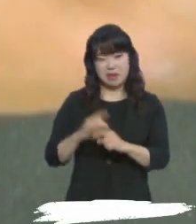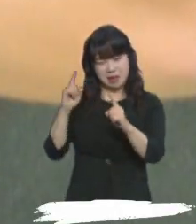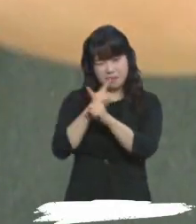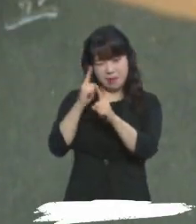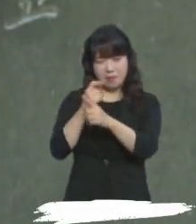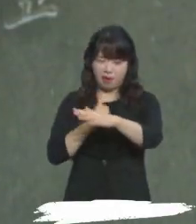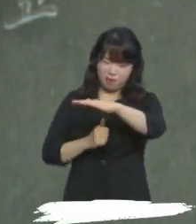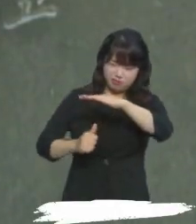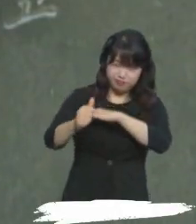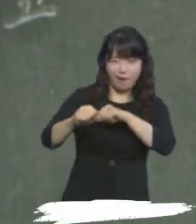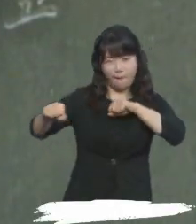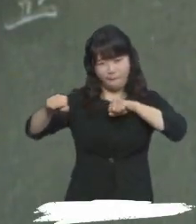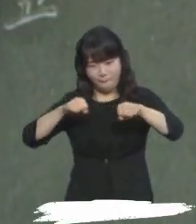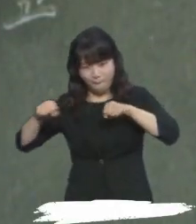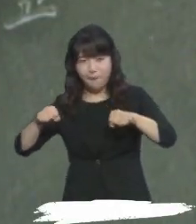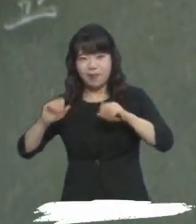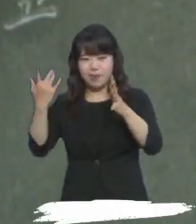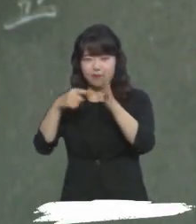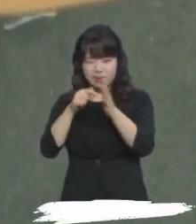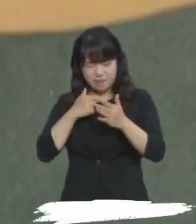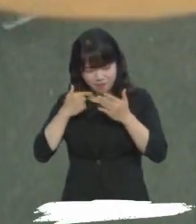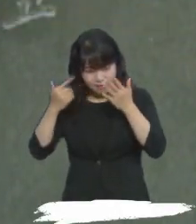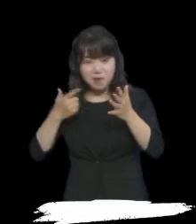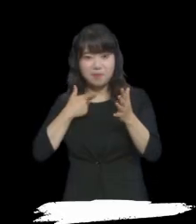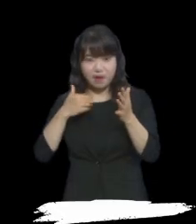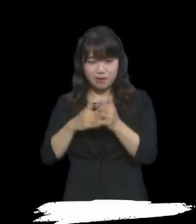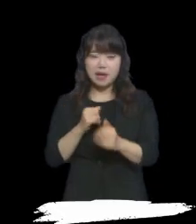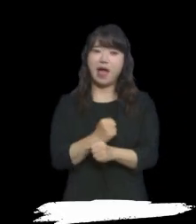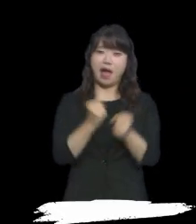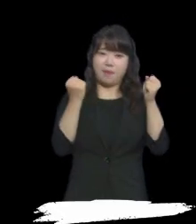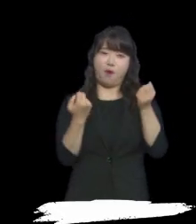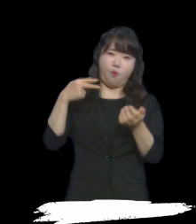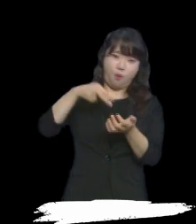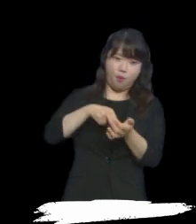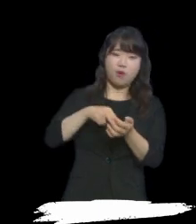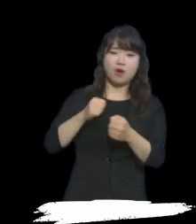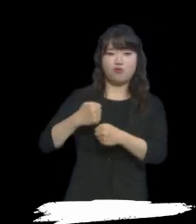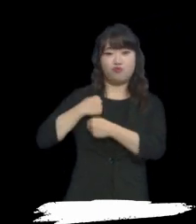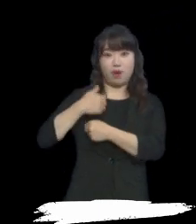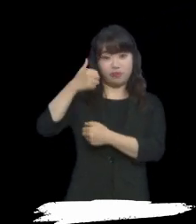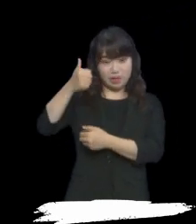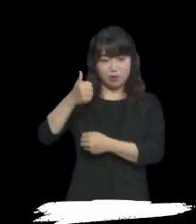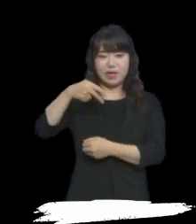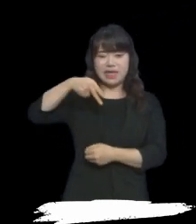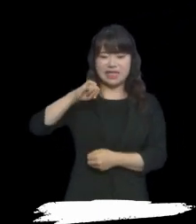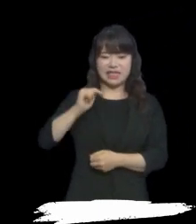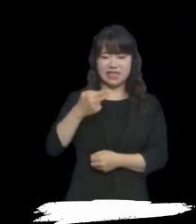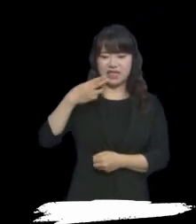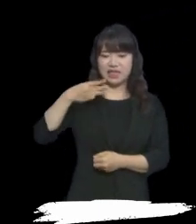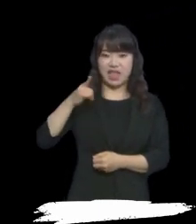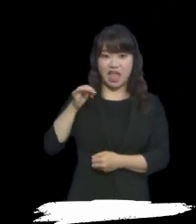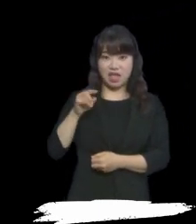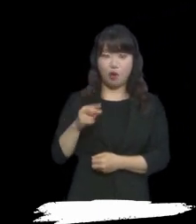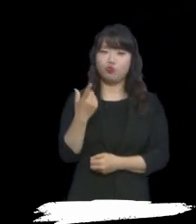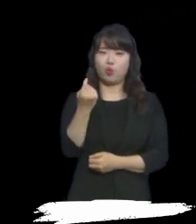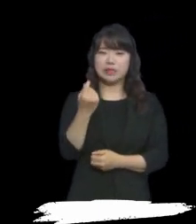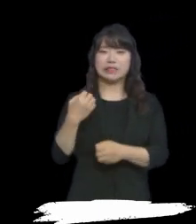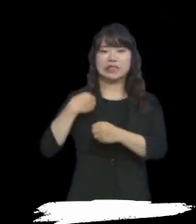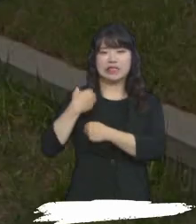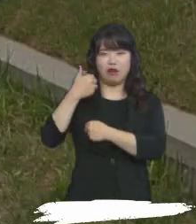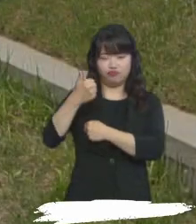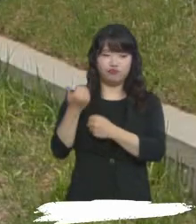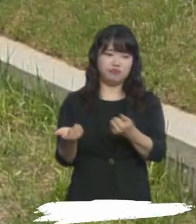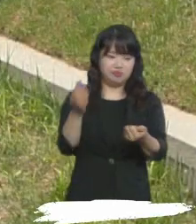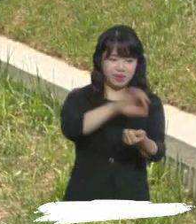선구자로 호국의 간성이었다. 해방 대한민국의 국방부 장관 신태영 역시 같은 장군묘역에